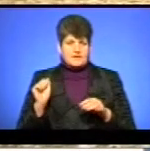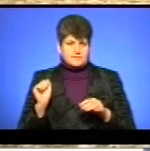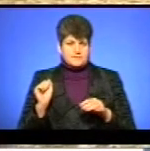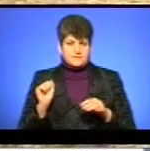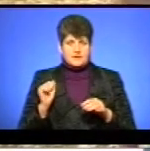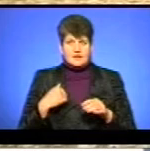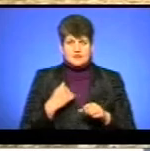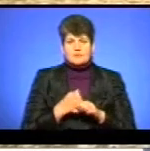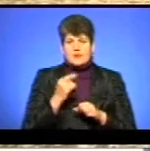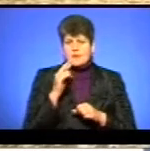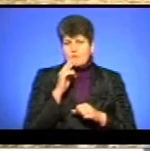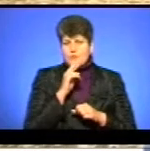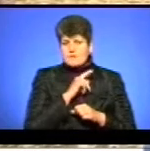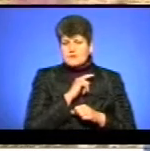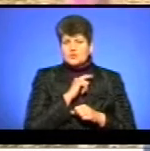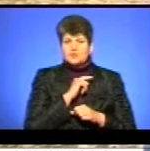Я зробила помилку на